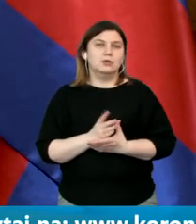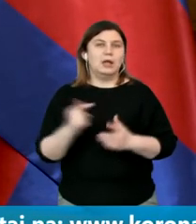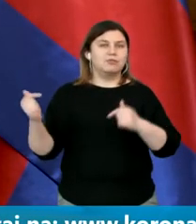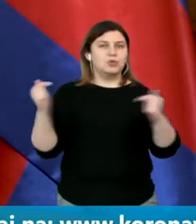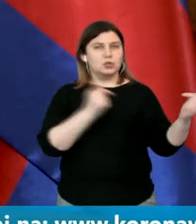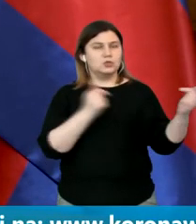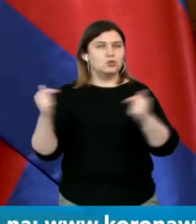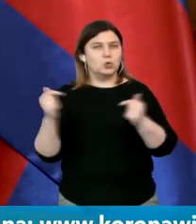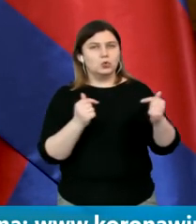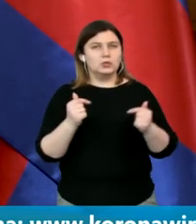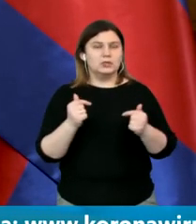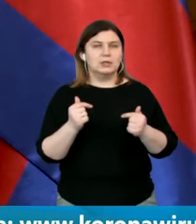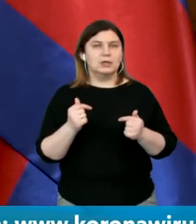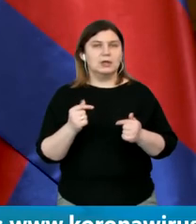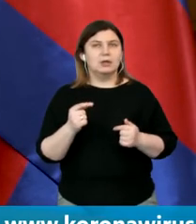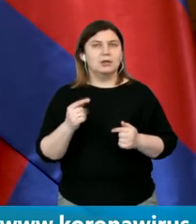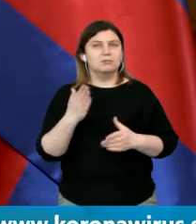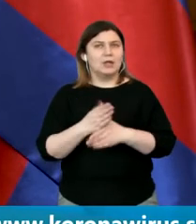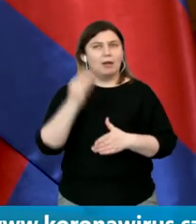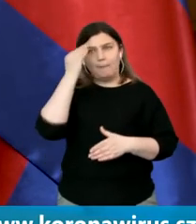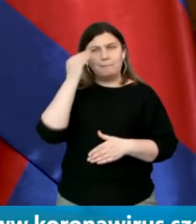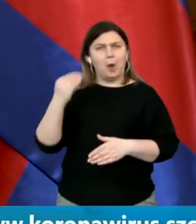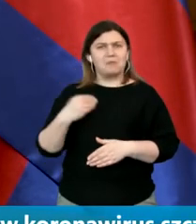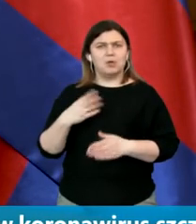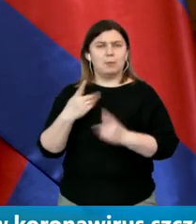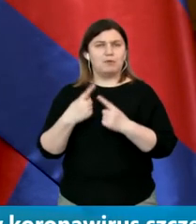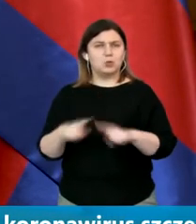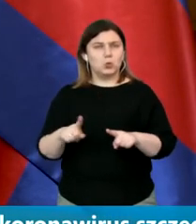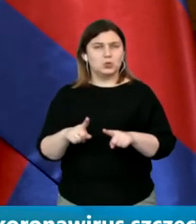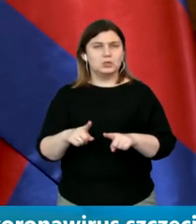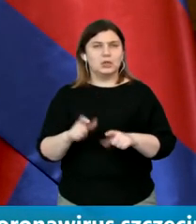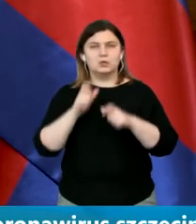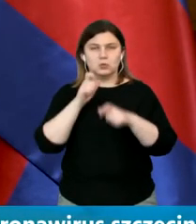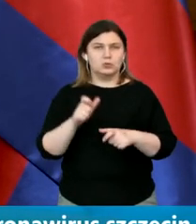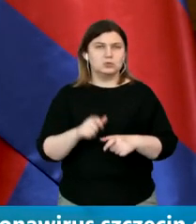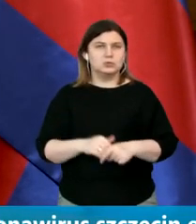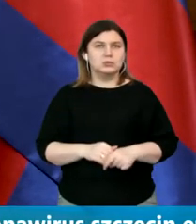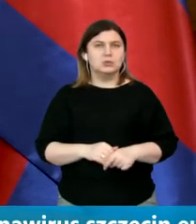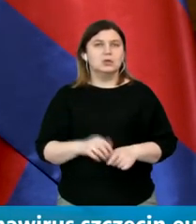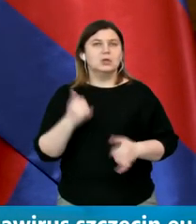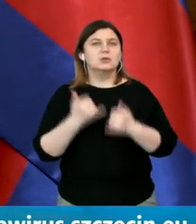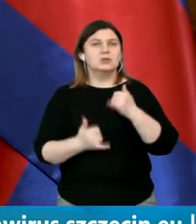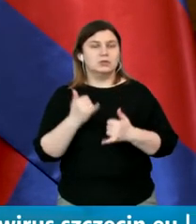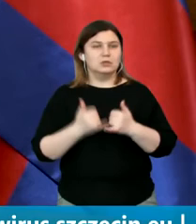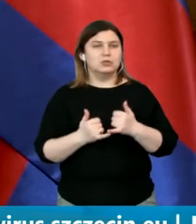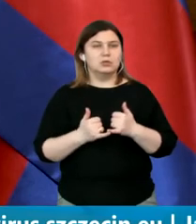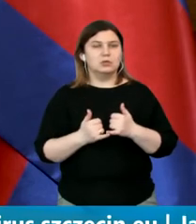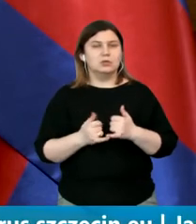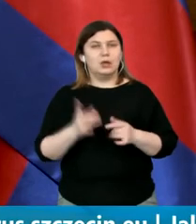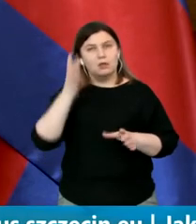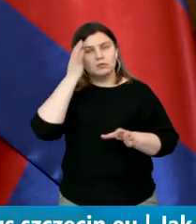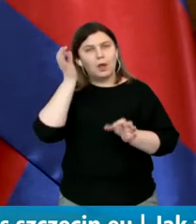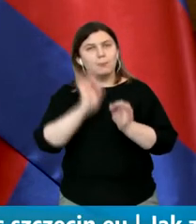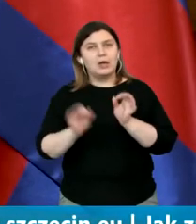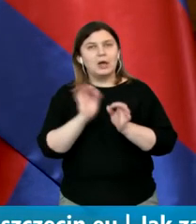dyskusji, czy właściwie sygnału zgłoszonego do mnie. Więc jeżeli doprecyzują